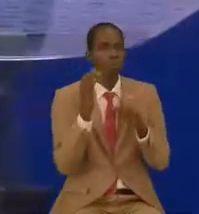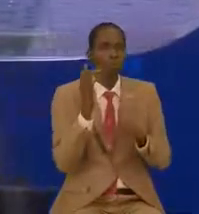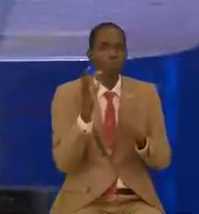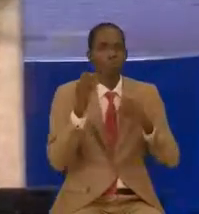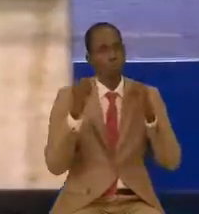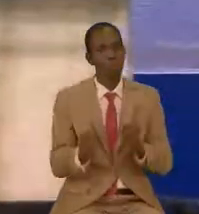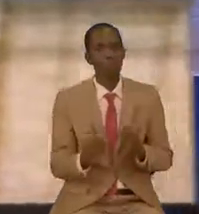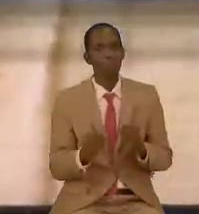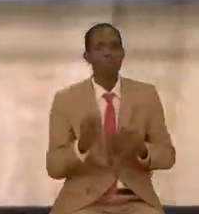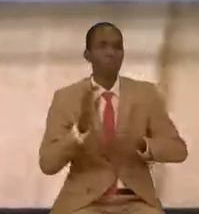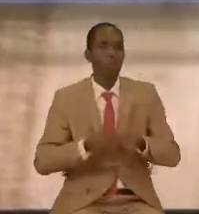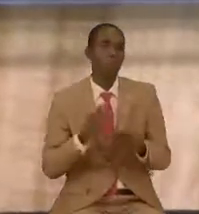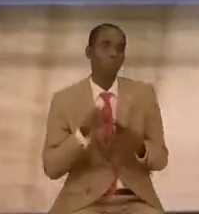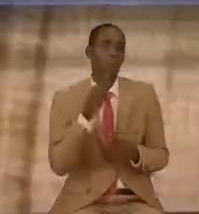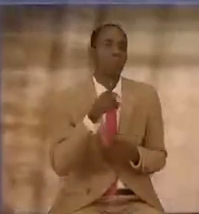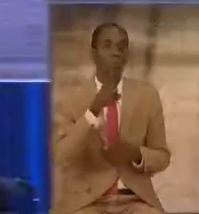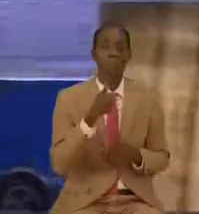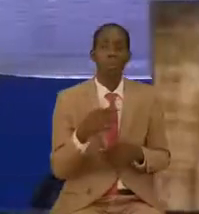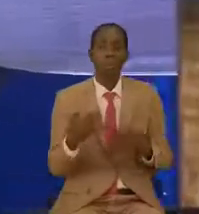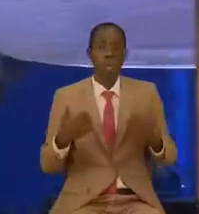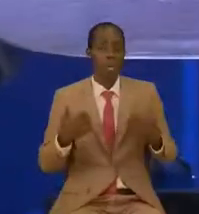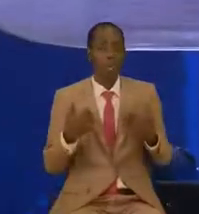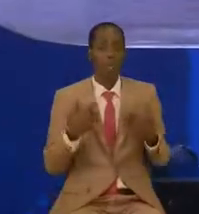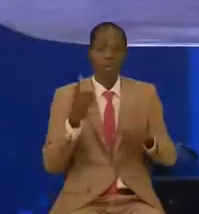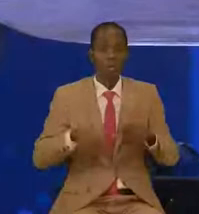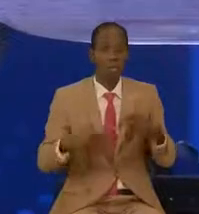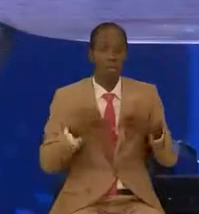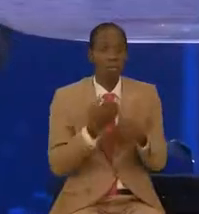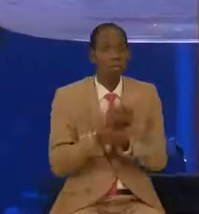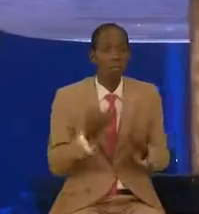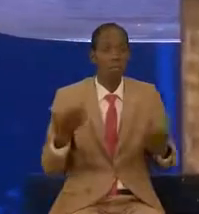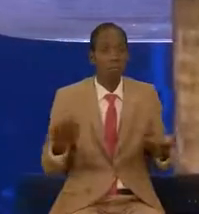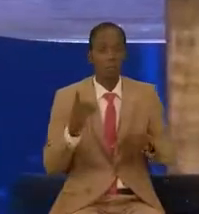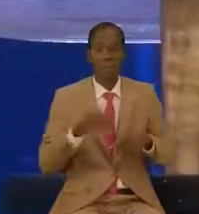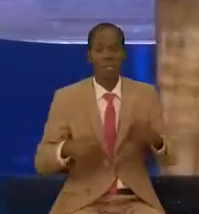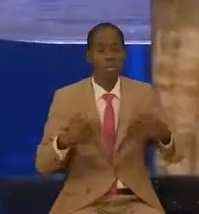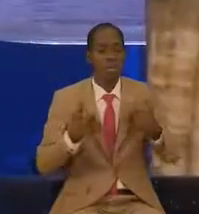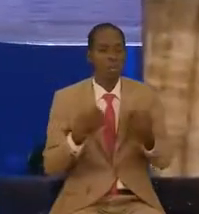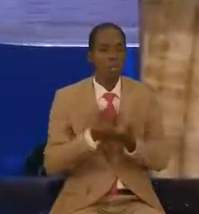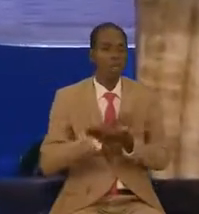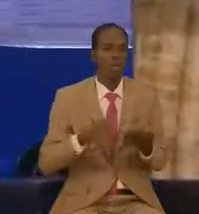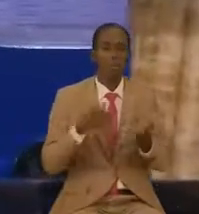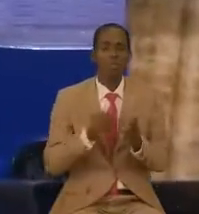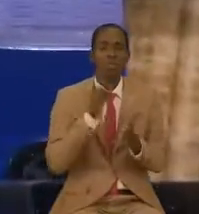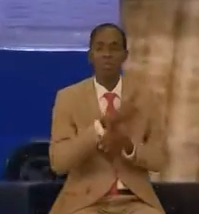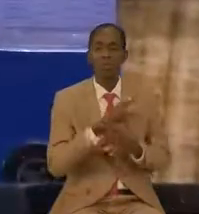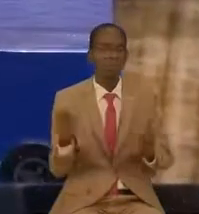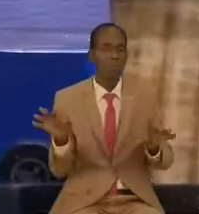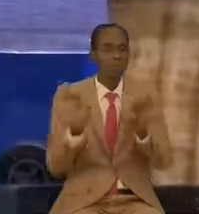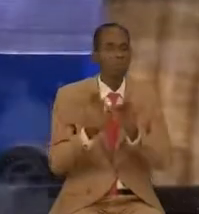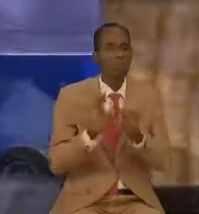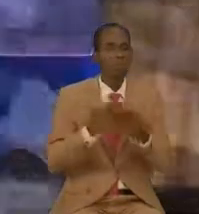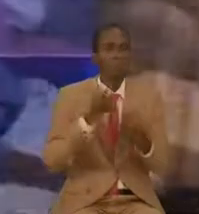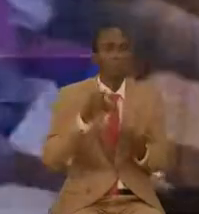Christ, vous êtes séparé de Christ, Christ n'a plus de valeur pour vous, la sanctification n'a plus de valeur pour vous,